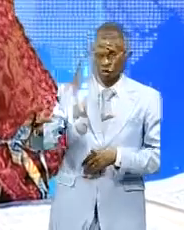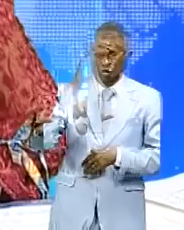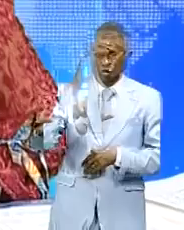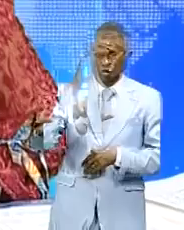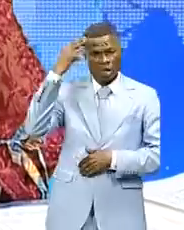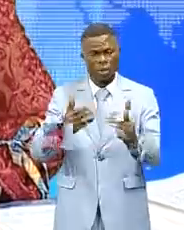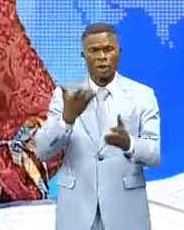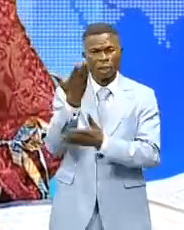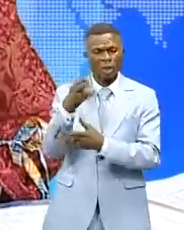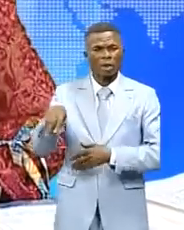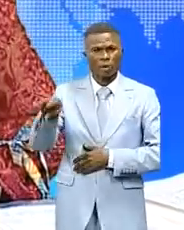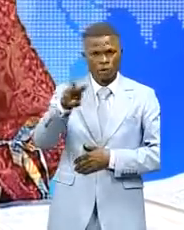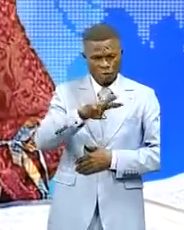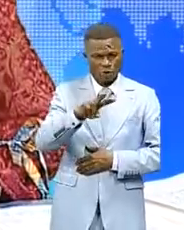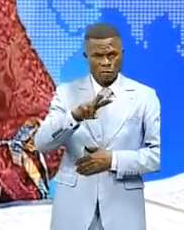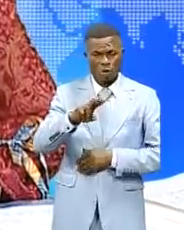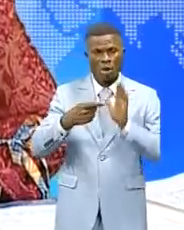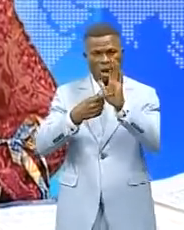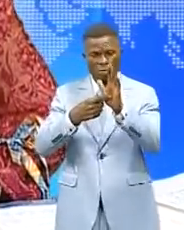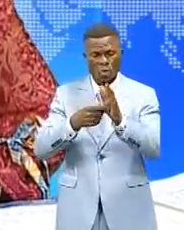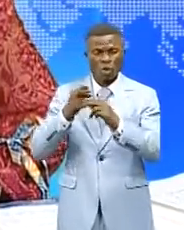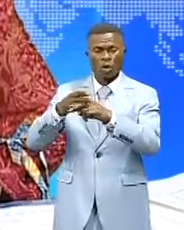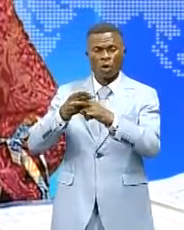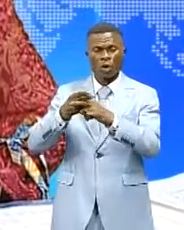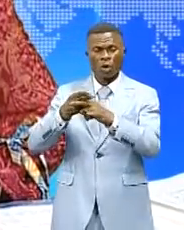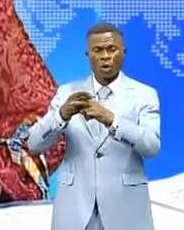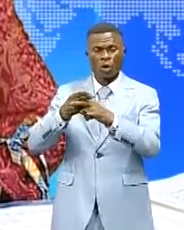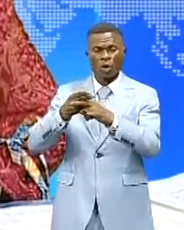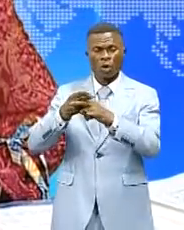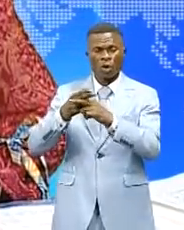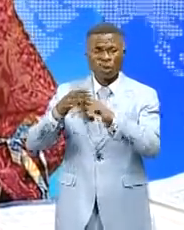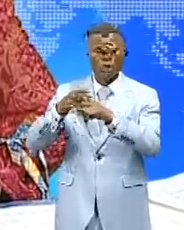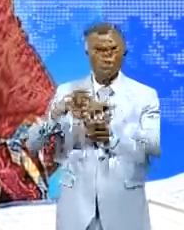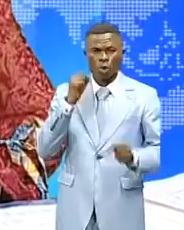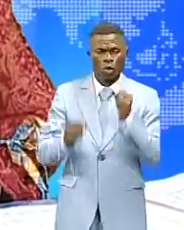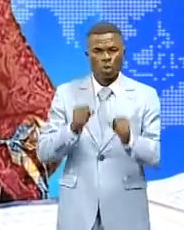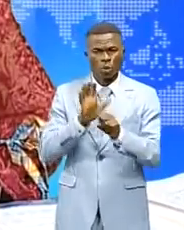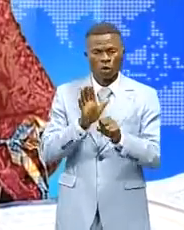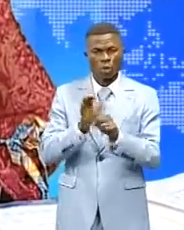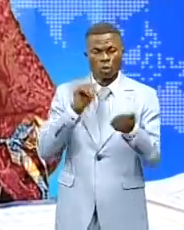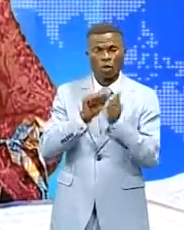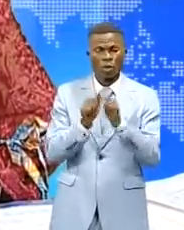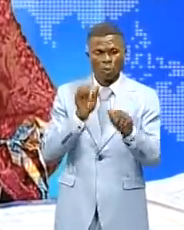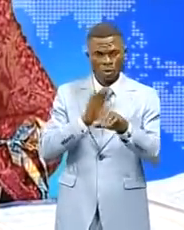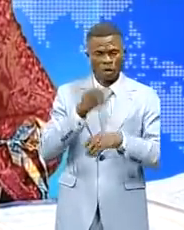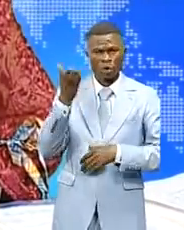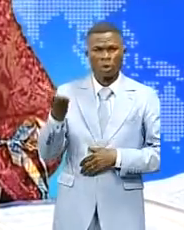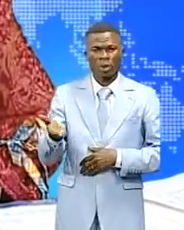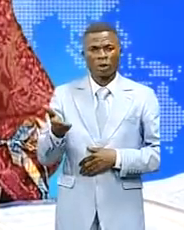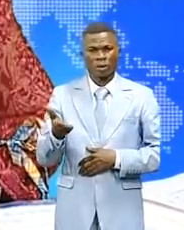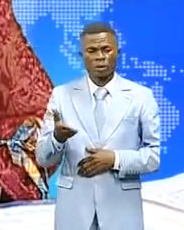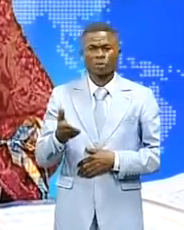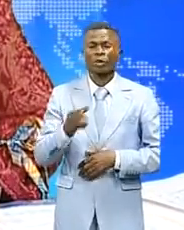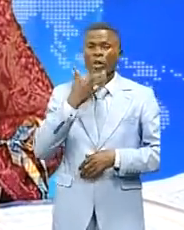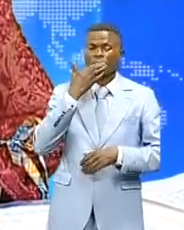et 8 à faire preuve de prudence et de jeu face à cette tragédie soyez